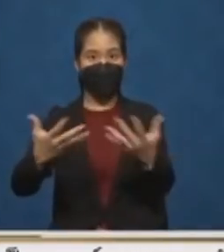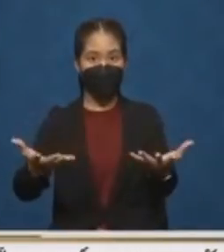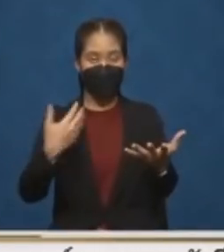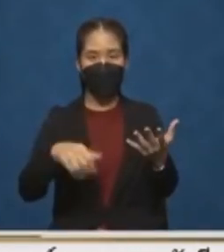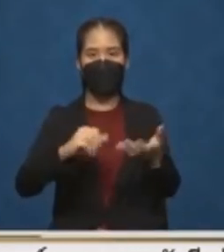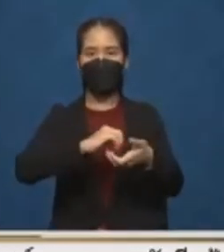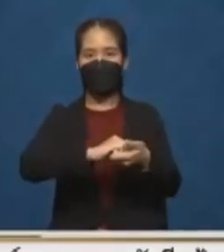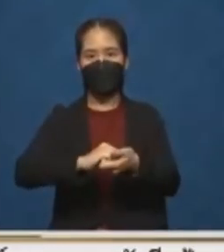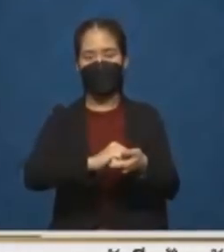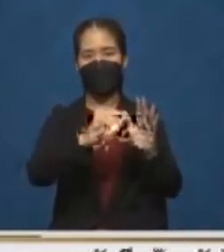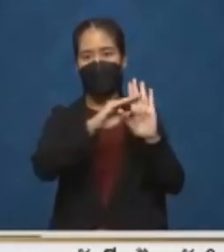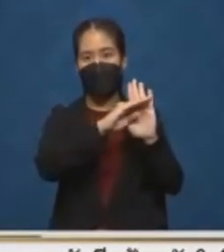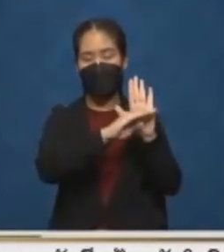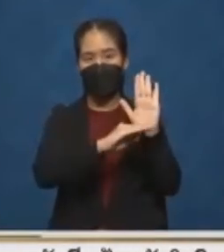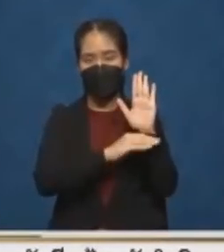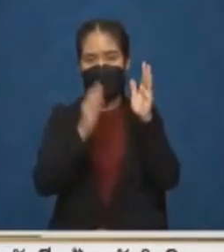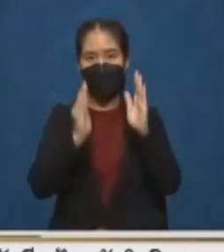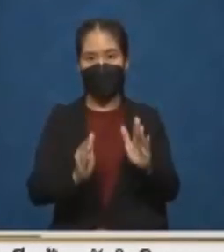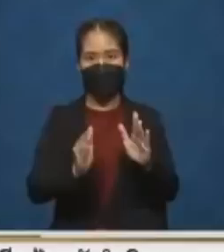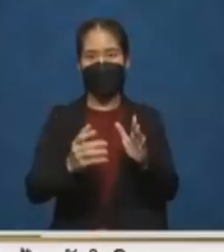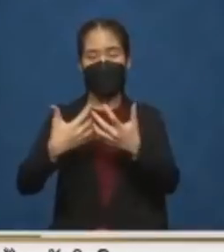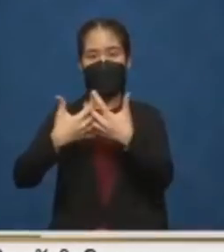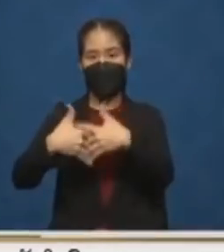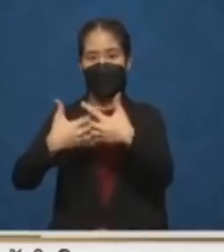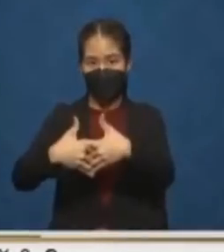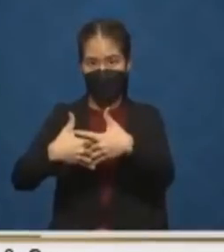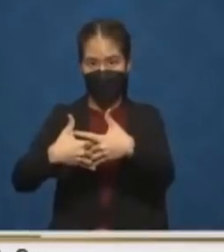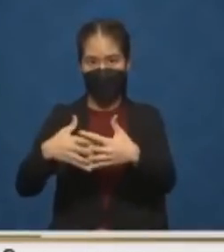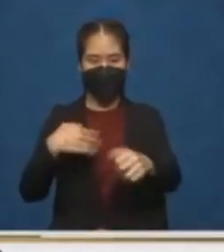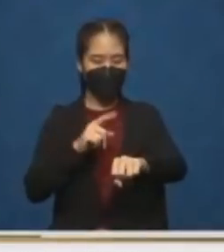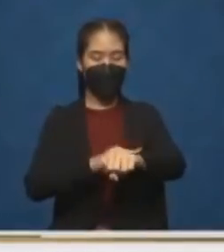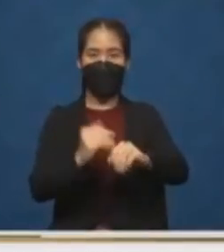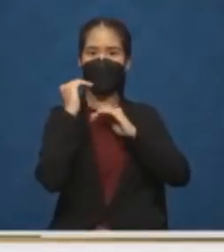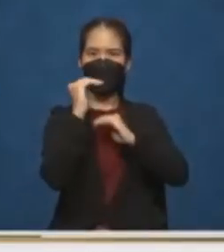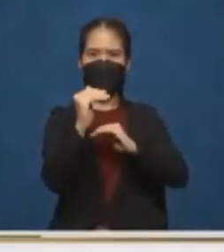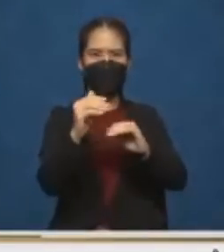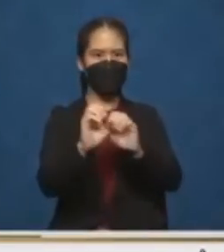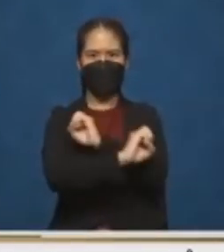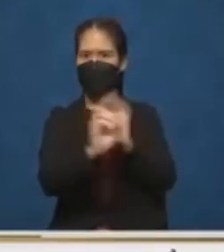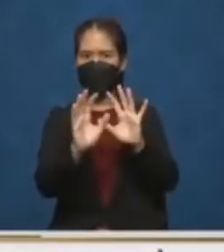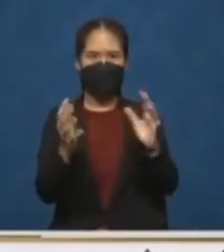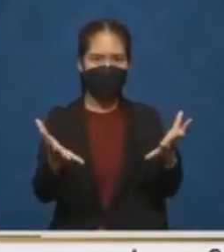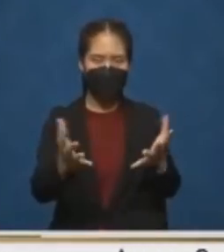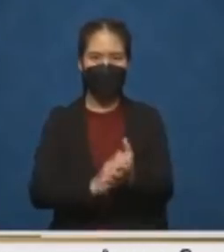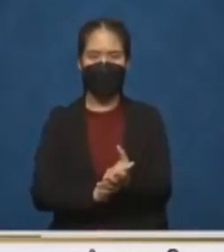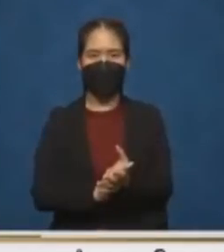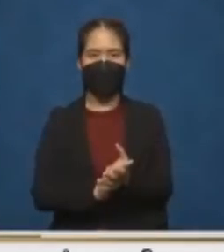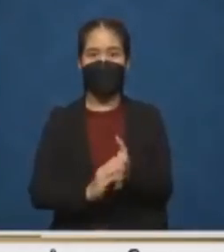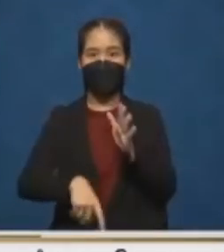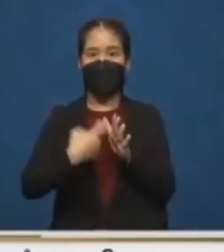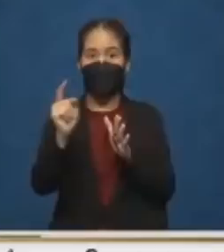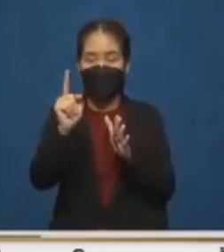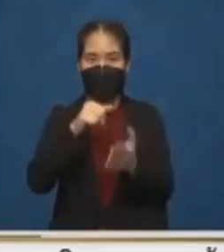ัญญาผู้ผลิวัคซีนไม่สามารระบุตจำนววัคซีนและเวลาที่แ่นอนในการส่งวัคซีนเนองจากเป็การ